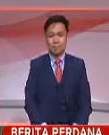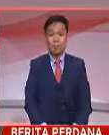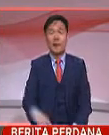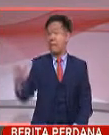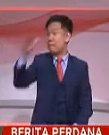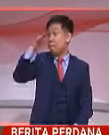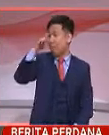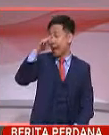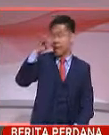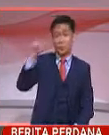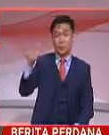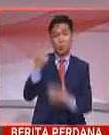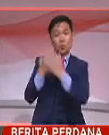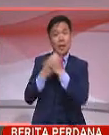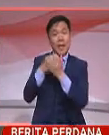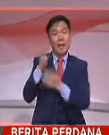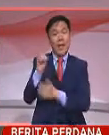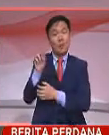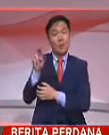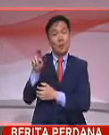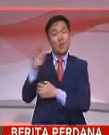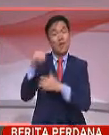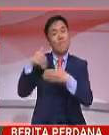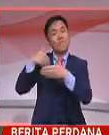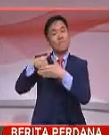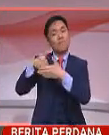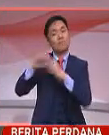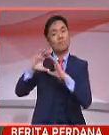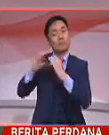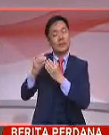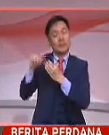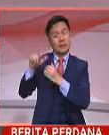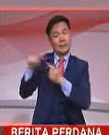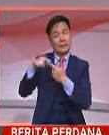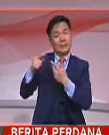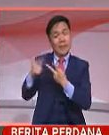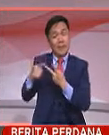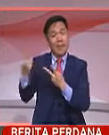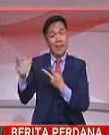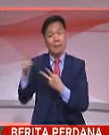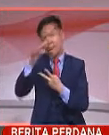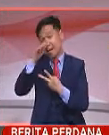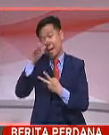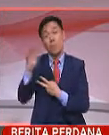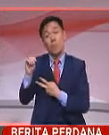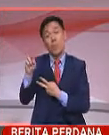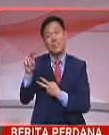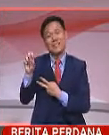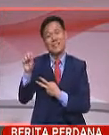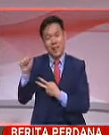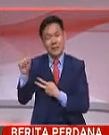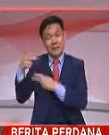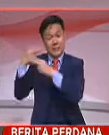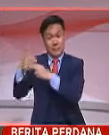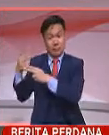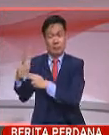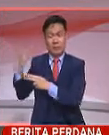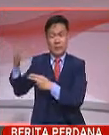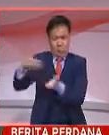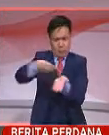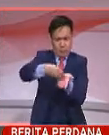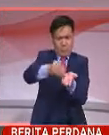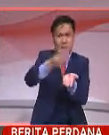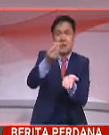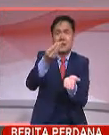Melaka United Football Club MUFC Senjen Berhad bersama Persatuan Bola Sepak Melaka MUSA telah menjelaskan tunggakan pembayaran